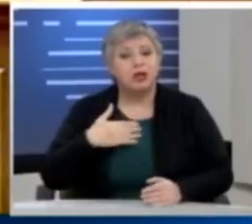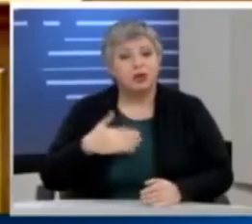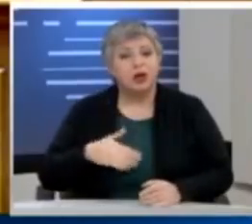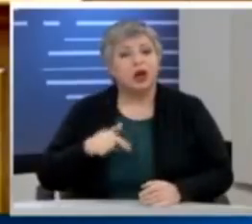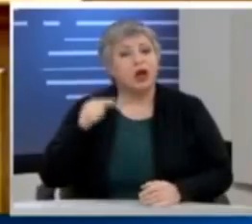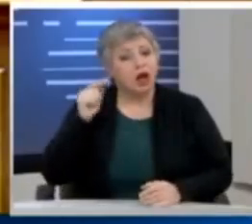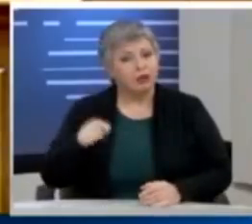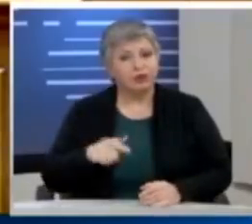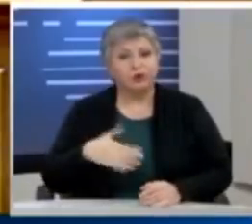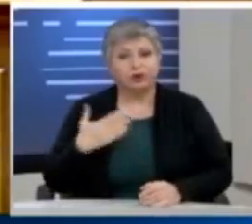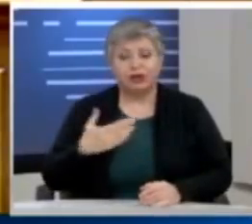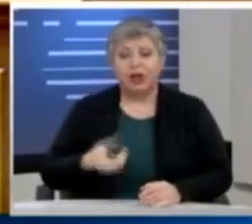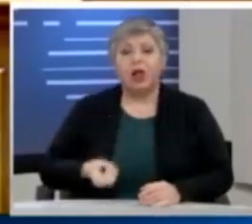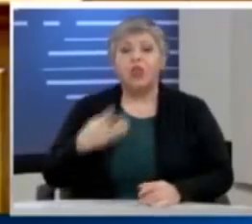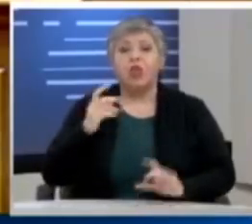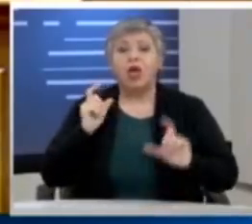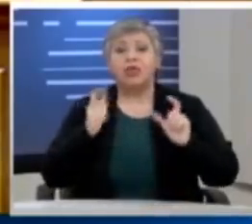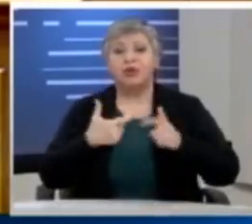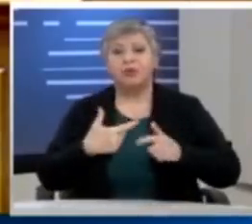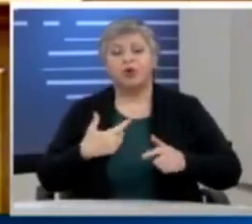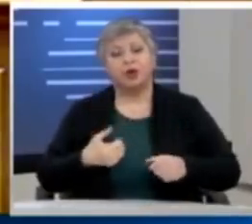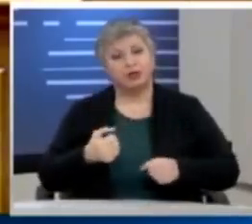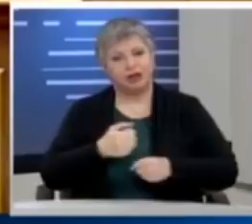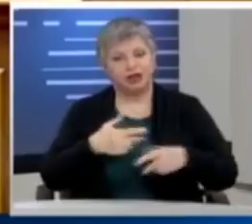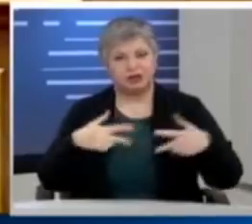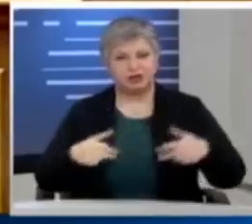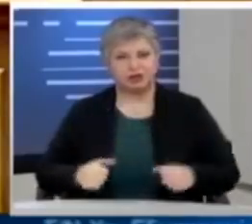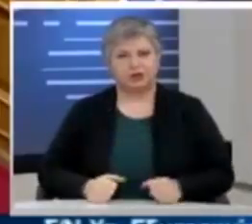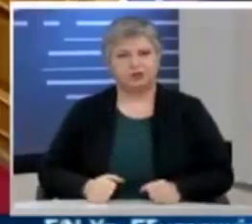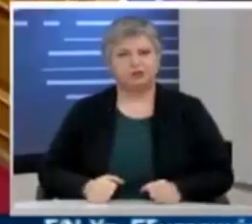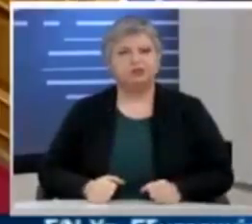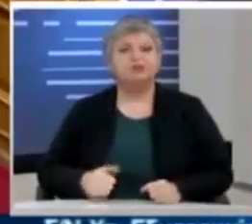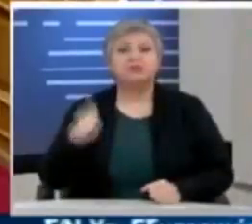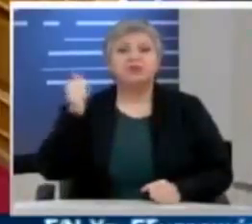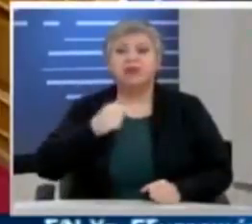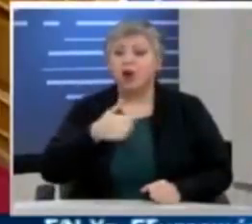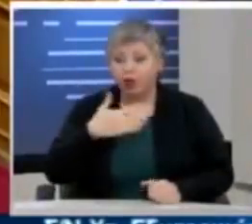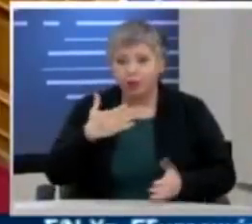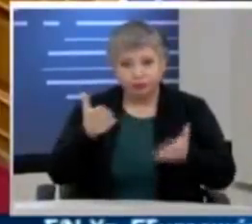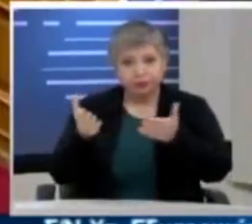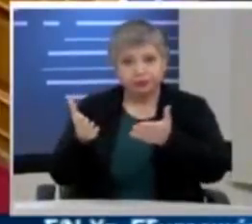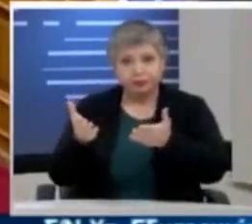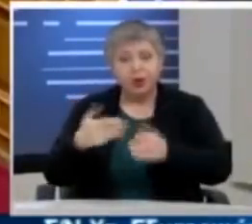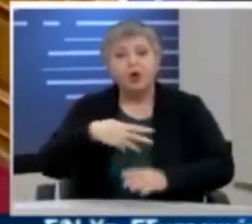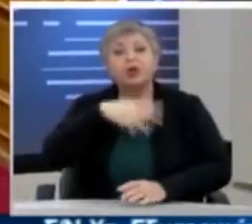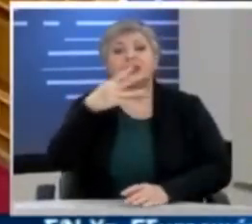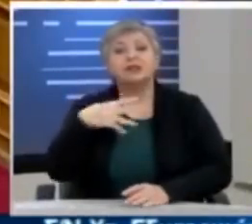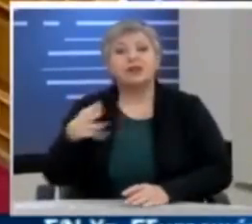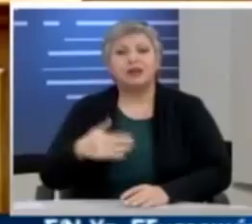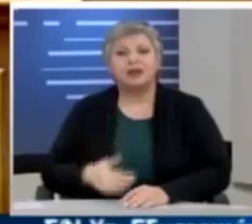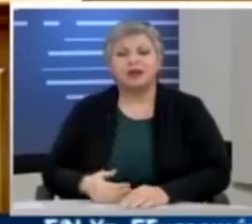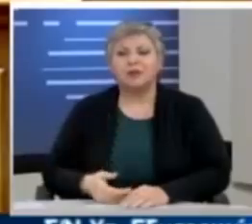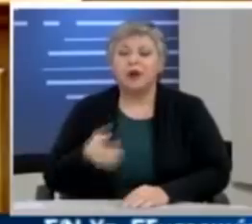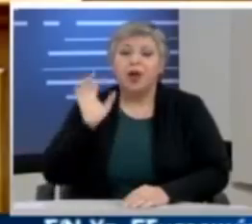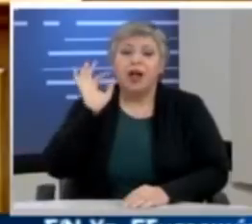μάλλον. Και εσείς, κύριοι του ΣΥΡΙΖΑ, φτάνετε στο σημείο να λέτε ότι